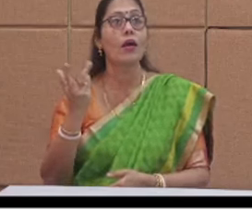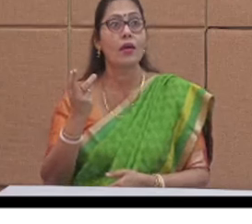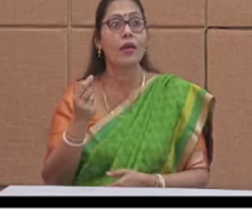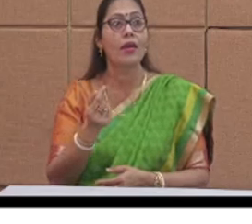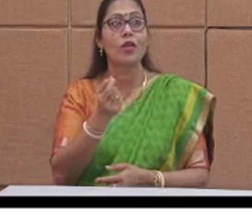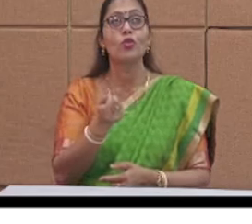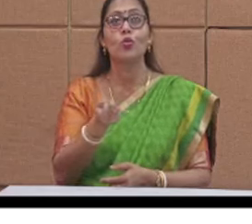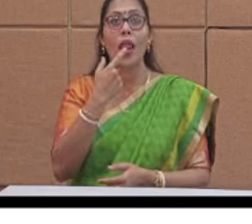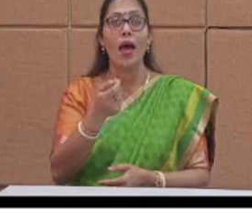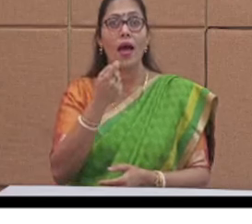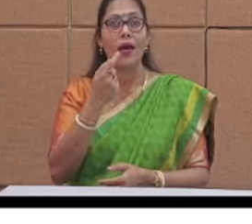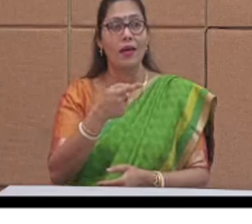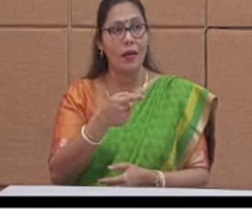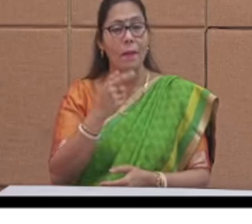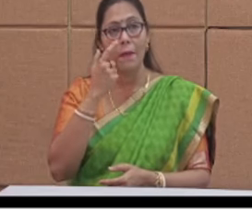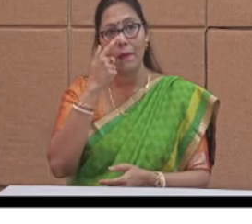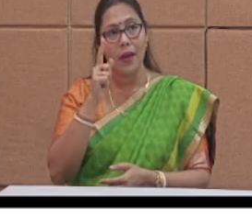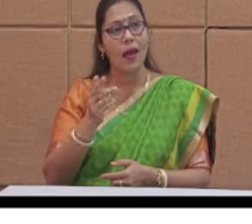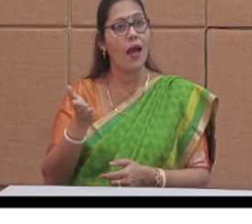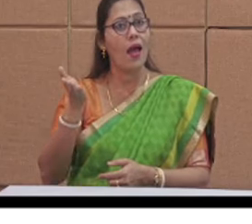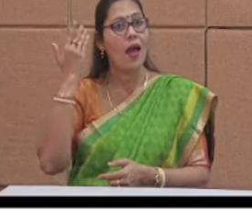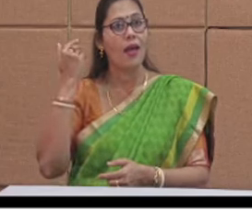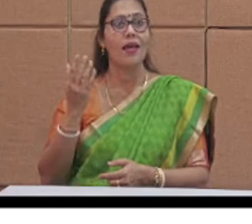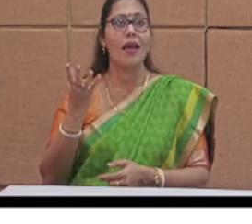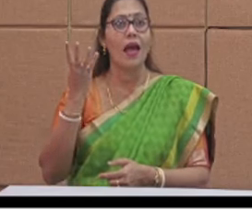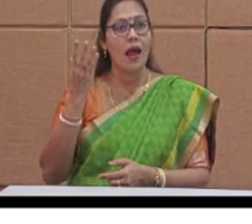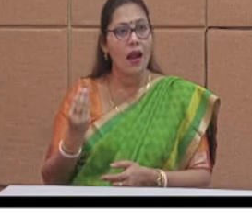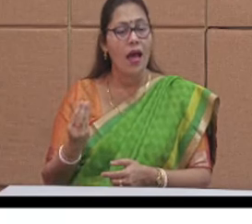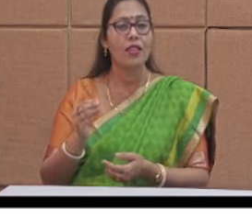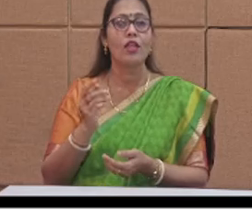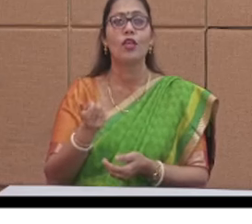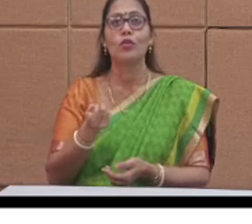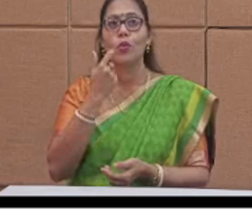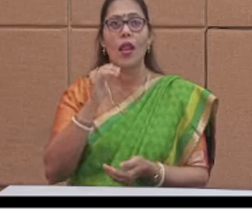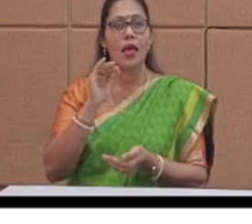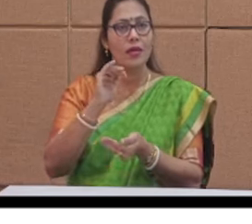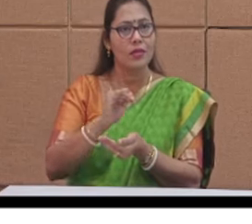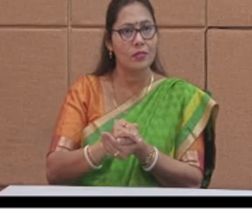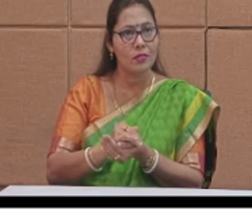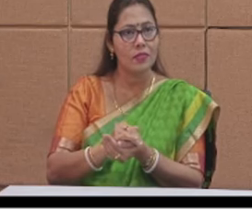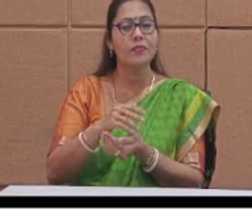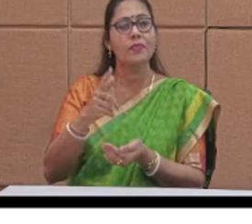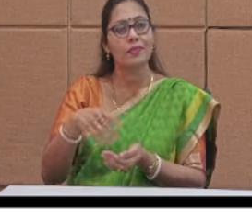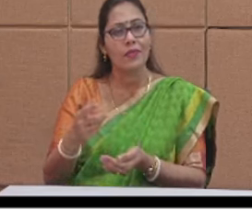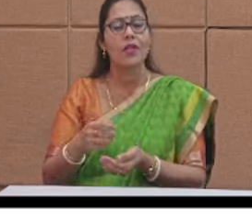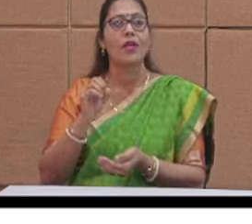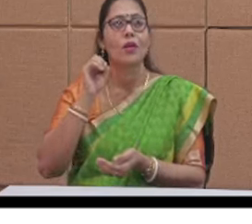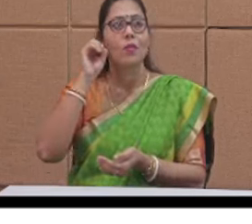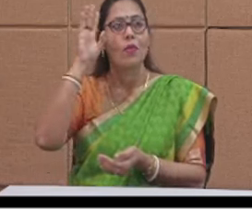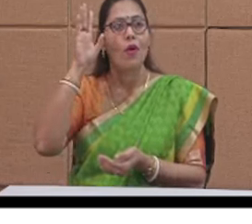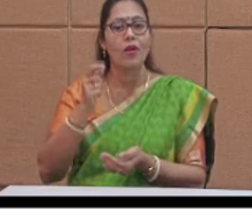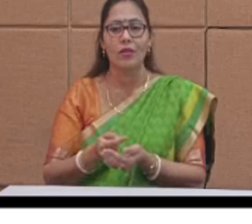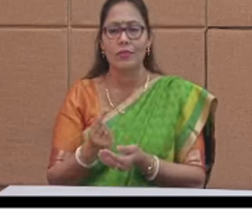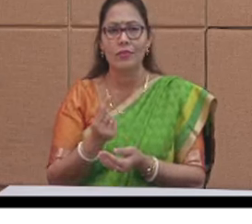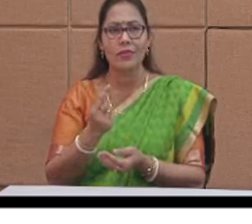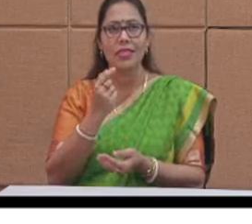অংকুরিত ছোলা মা আগের দিন জলে ভিজিয়ে রাখে পরের দিন ওই ছোলাগুলো